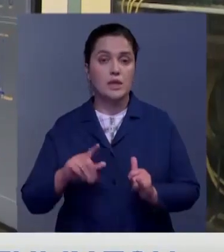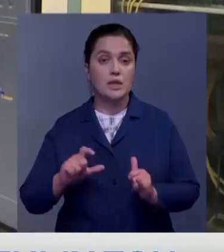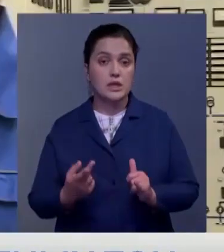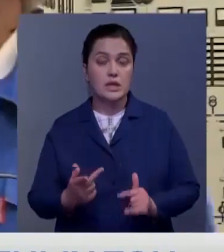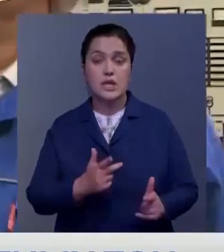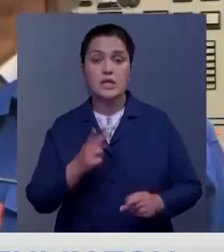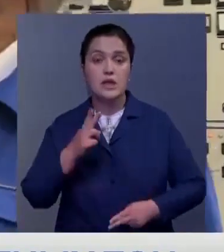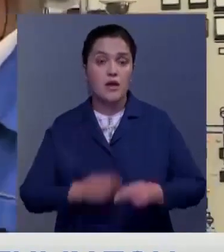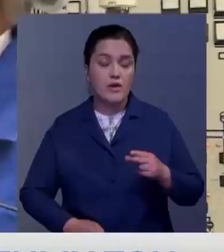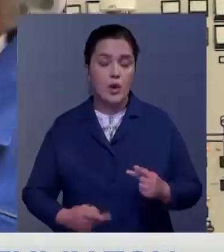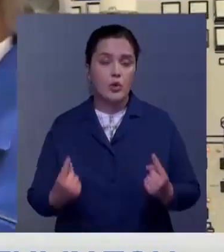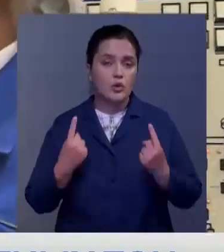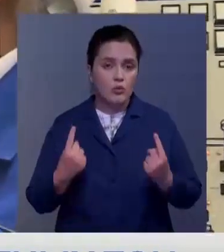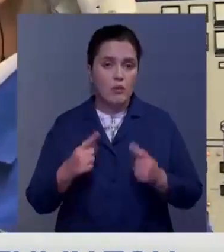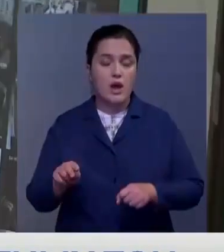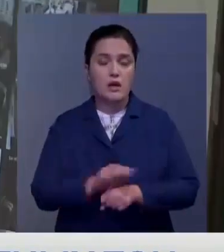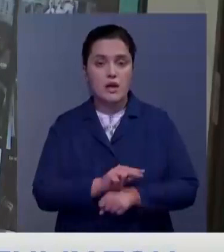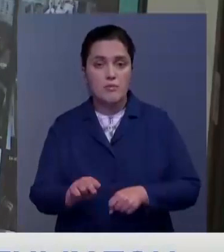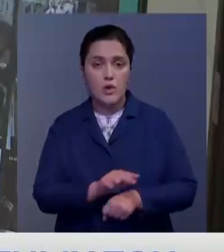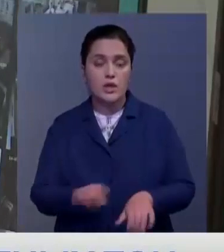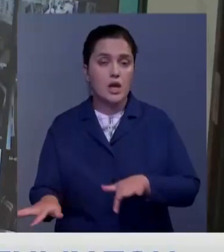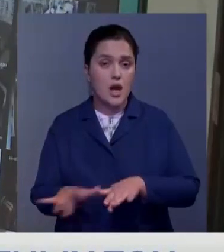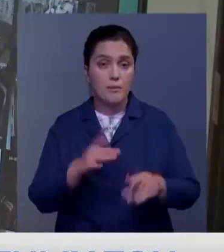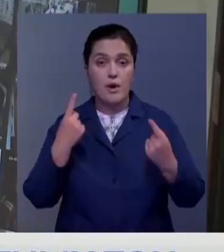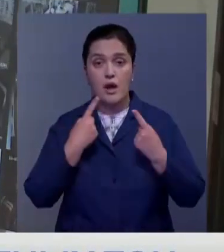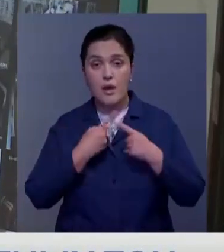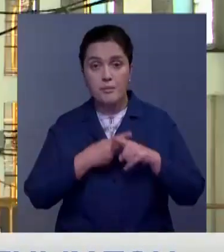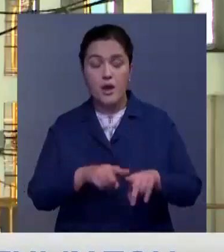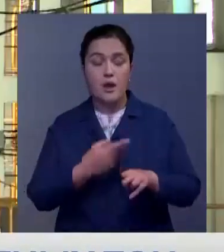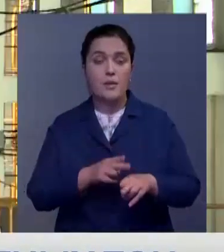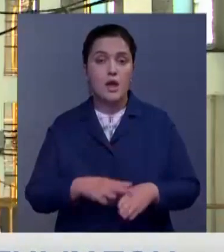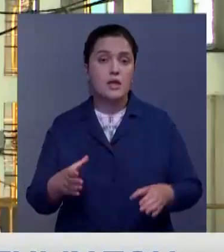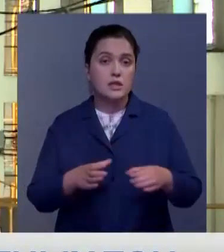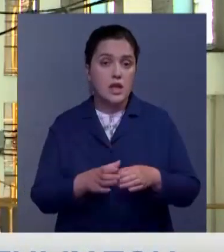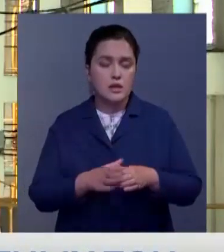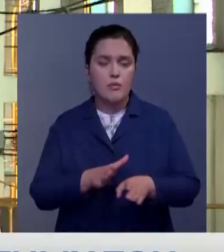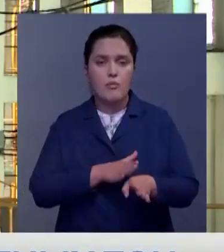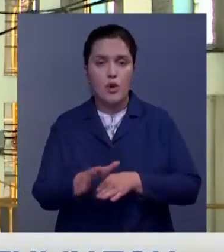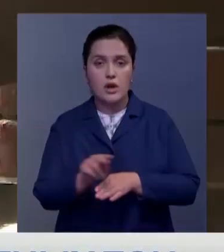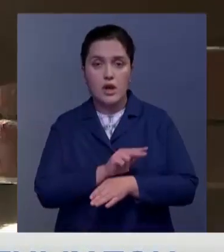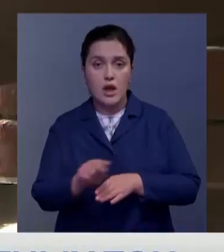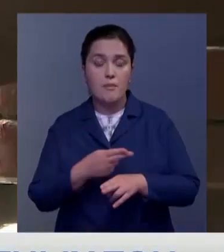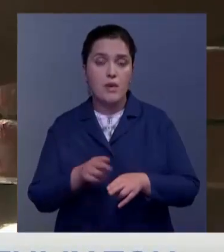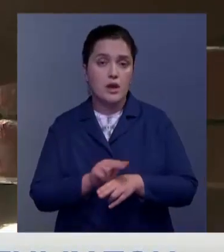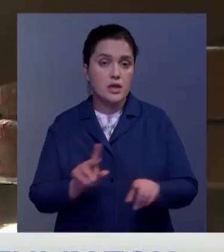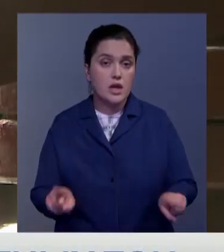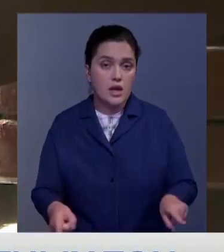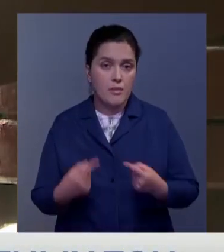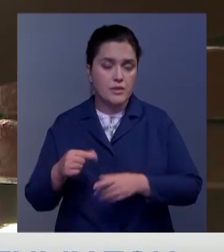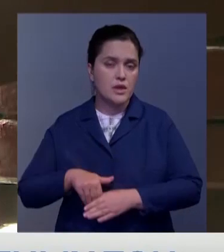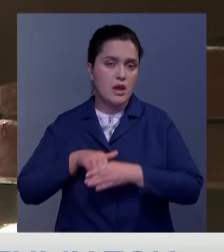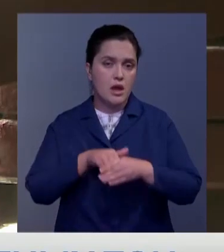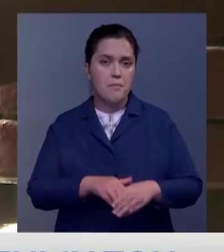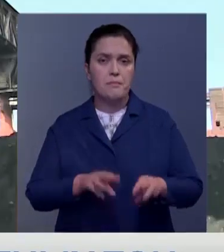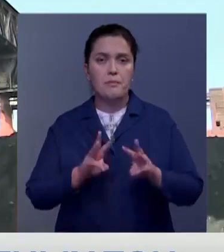завершается масштабная ремонтная кампания. Основное оборудование станции капитально отреставрировано. В реконструкцию объекта вложены